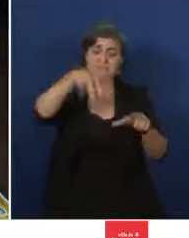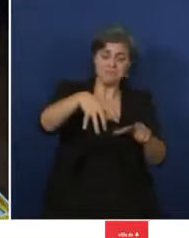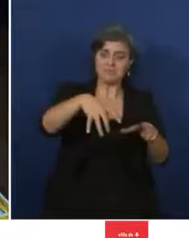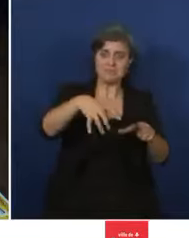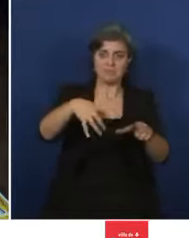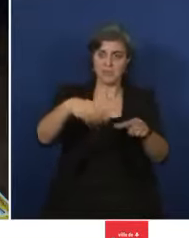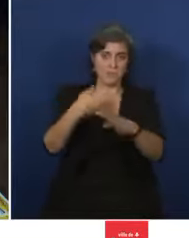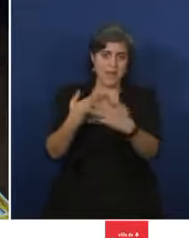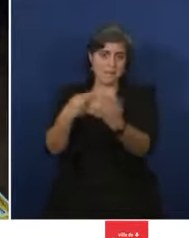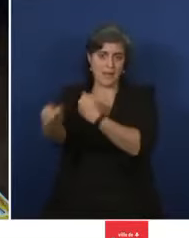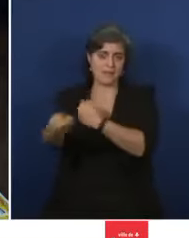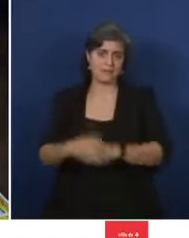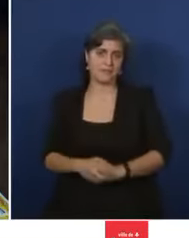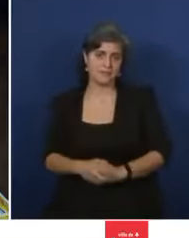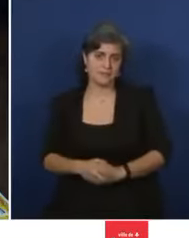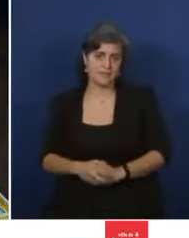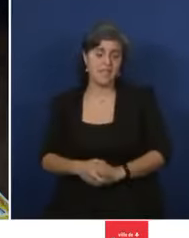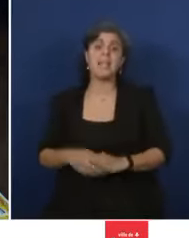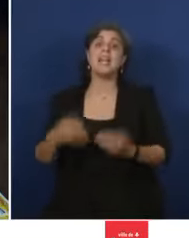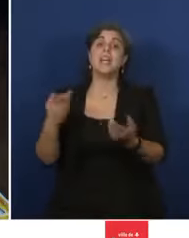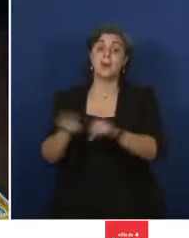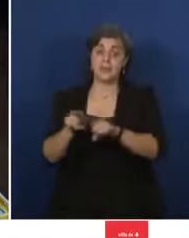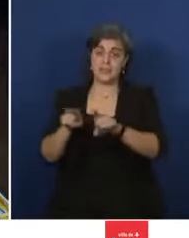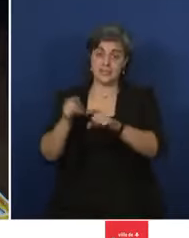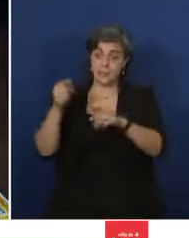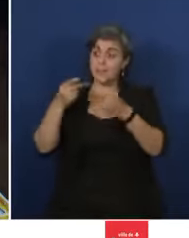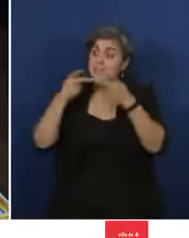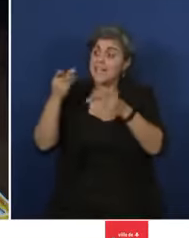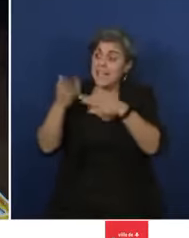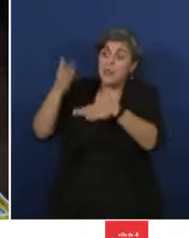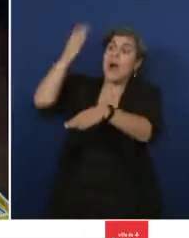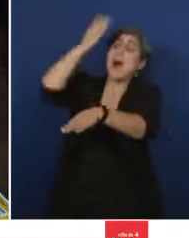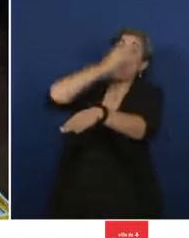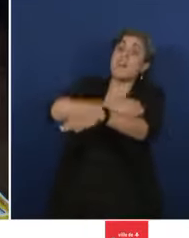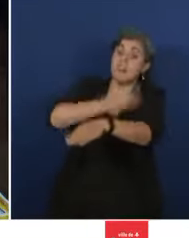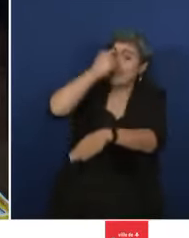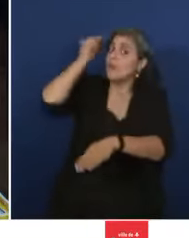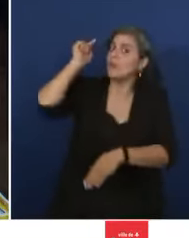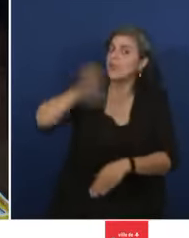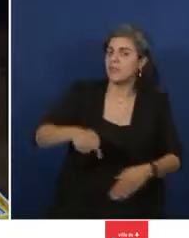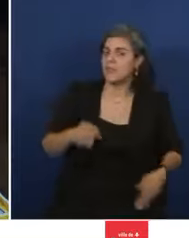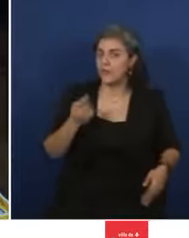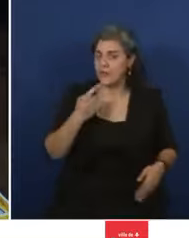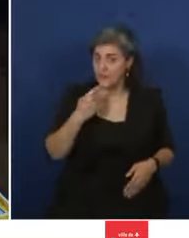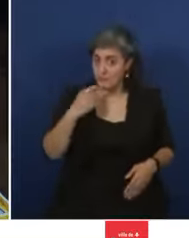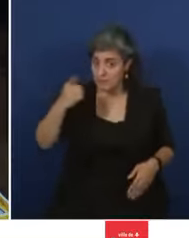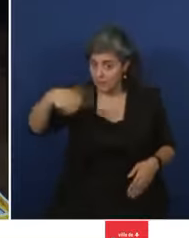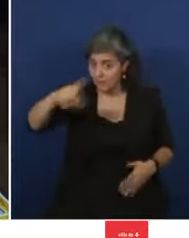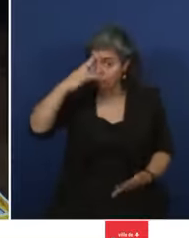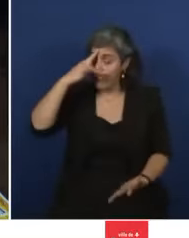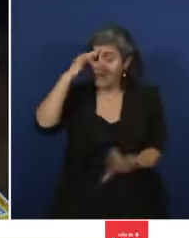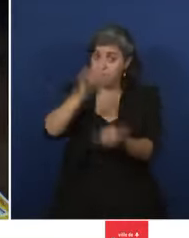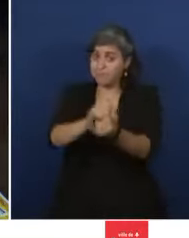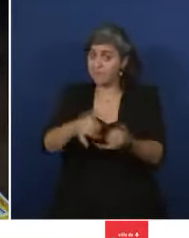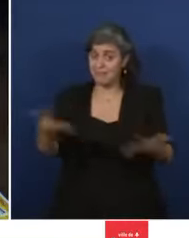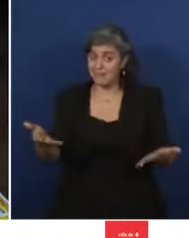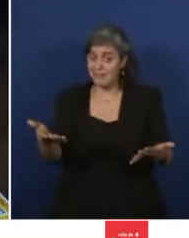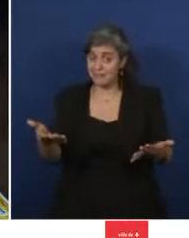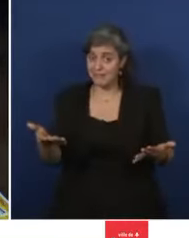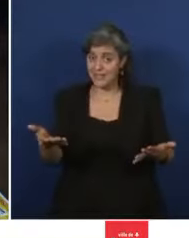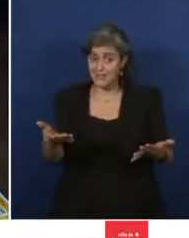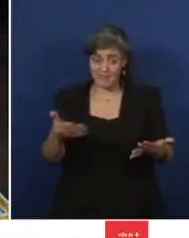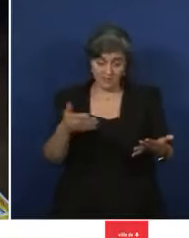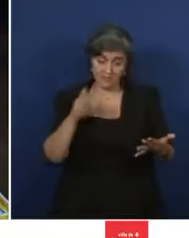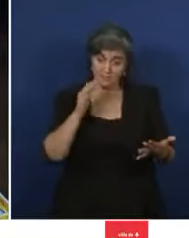également cette déclaration préalable, mais vous ne prenez pas ainsi en compte la question de